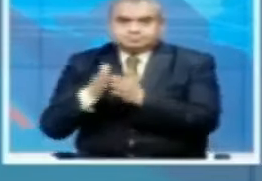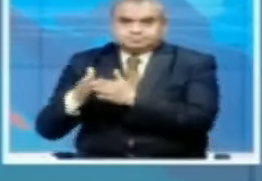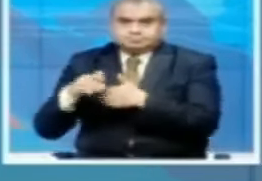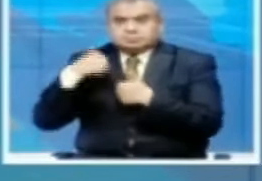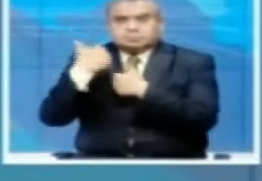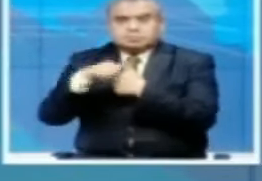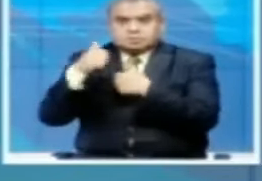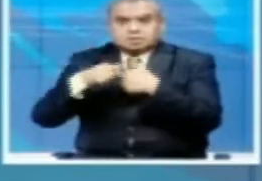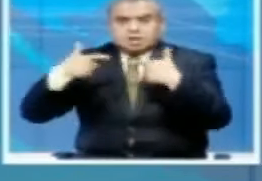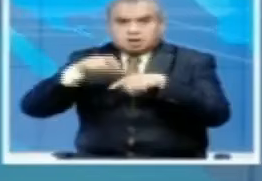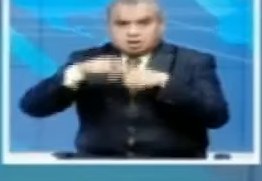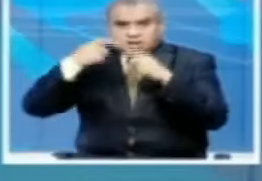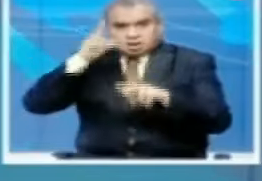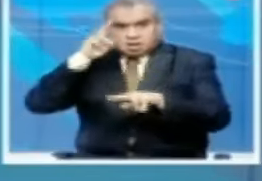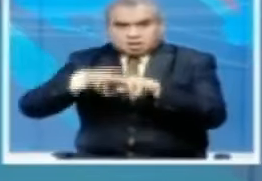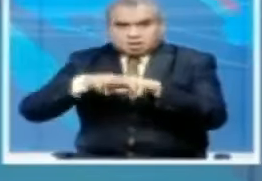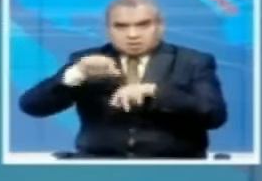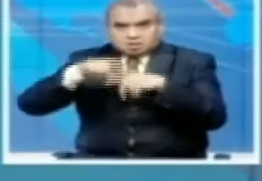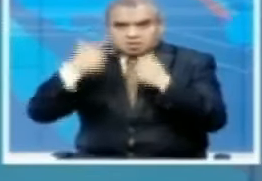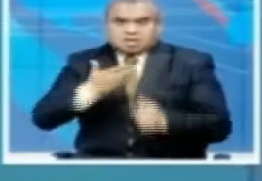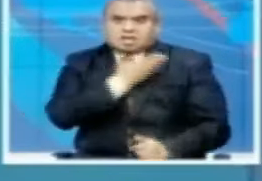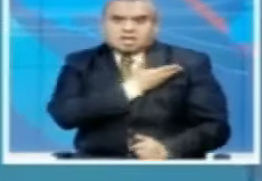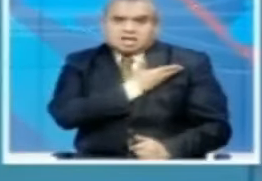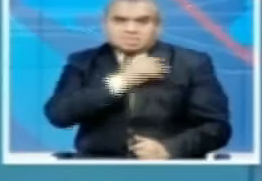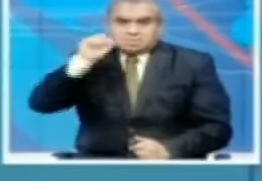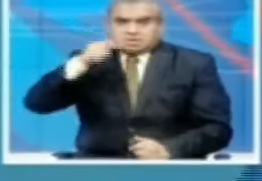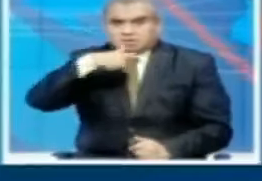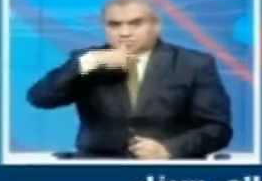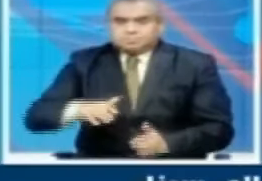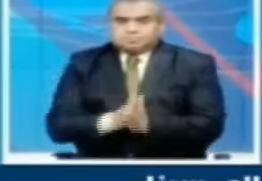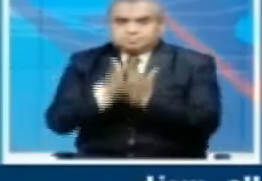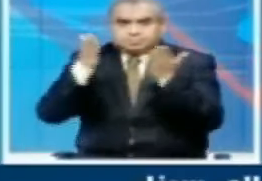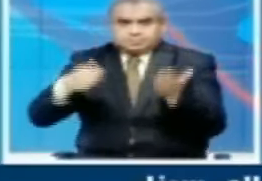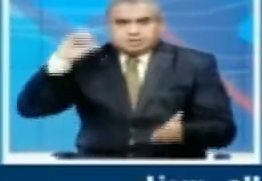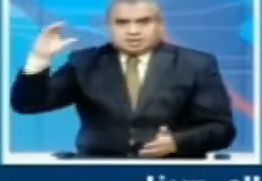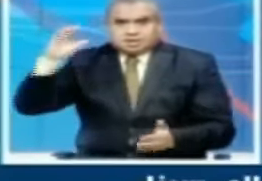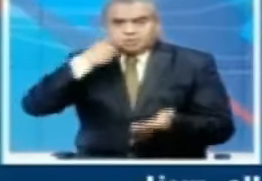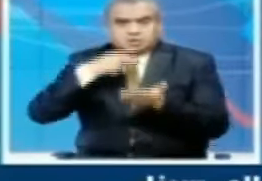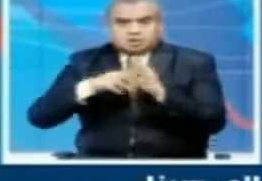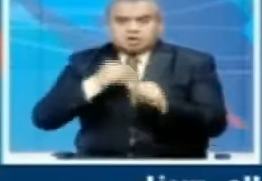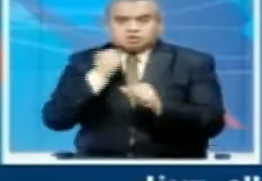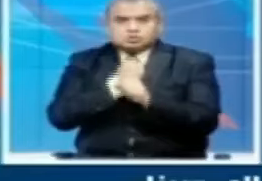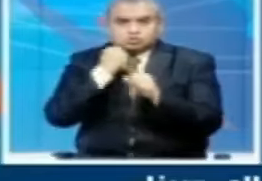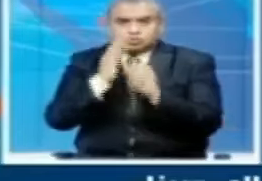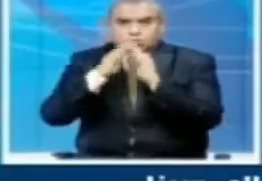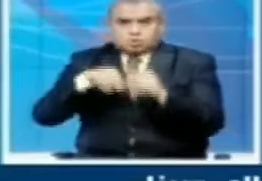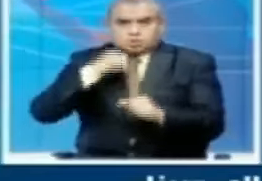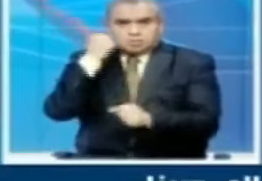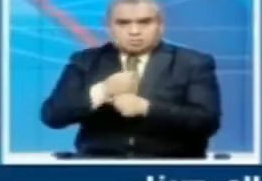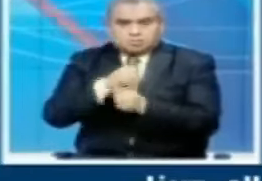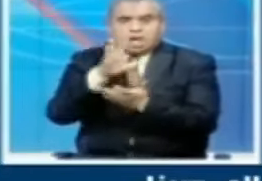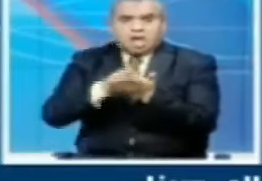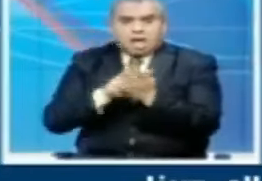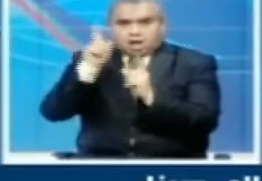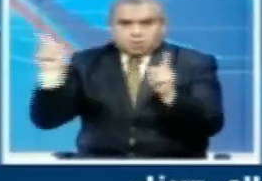وفيما يتعلق بالحرب الإسرائيلية على قطاع غزة، أوضح الرئيس السيسي أن الموقف المصري واضح منذ